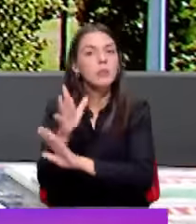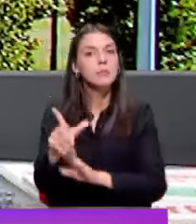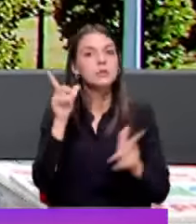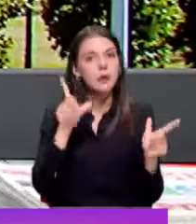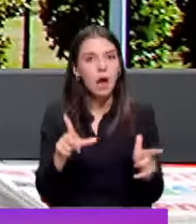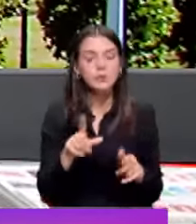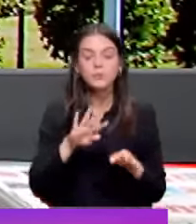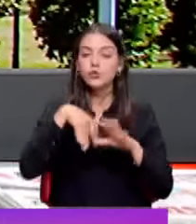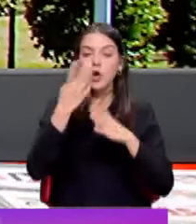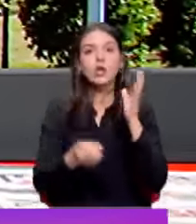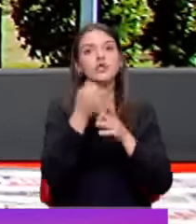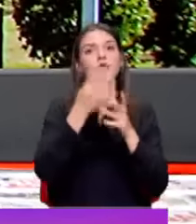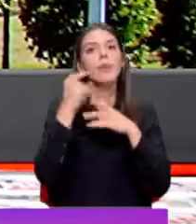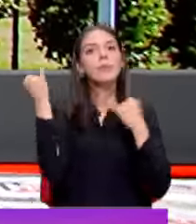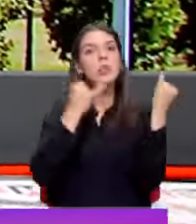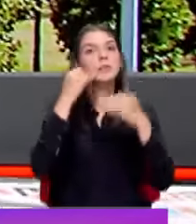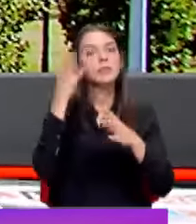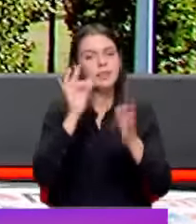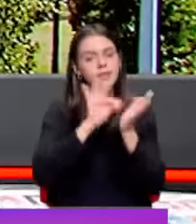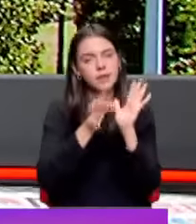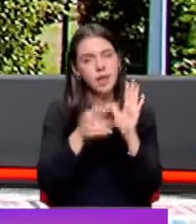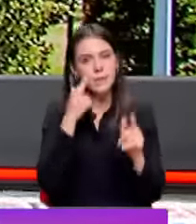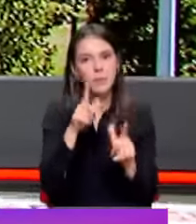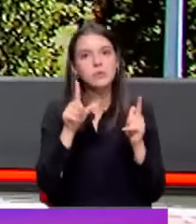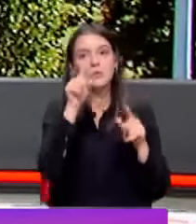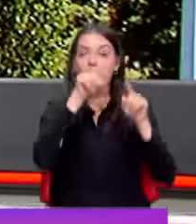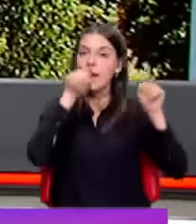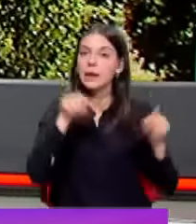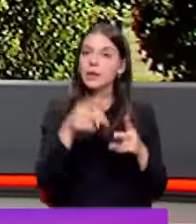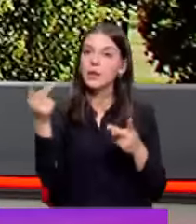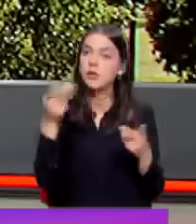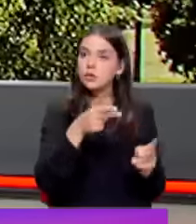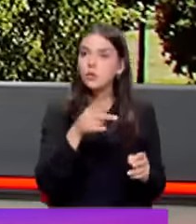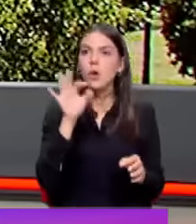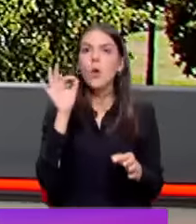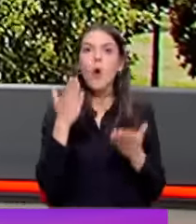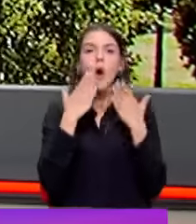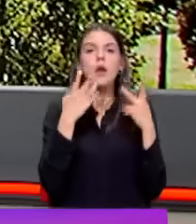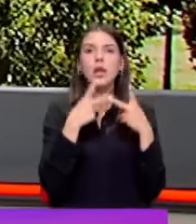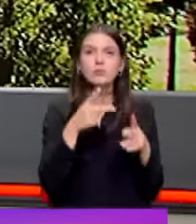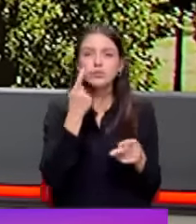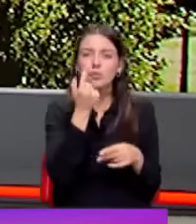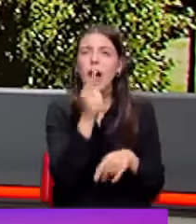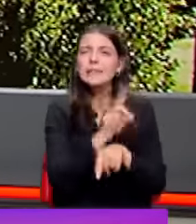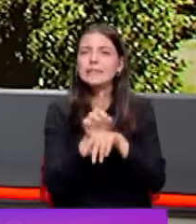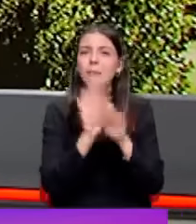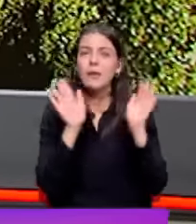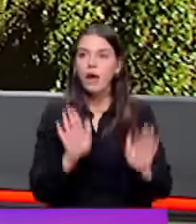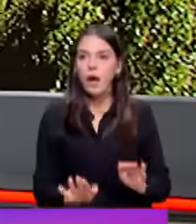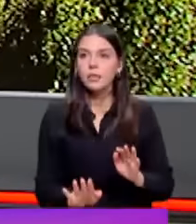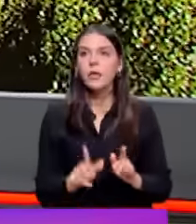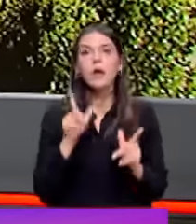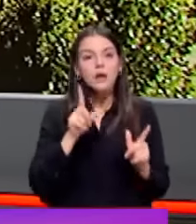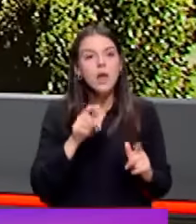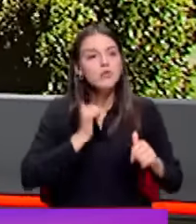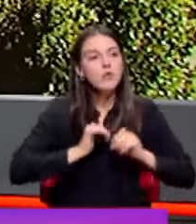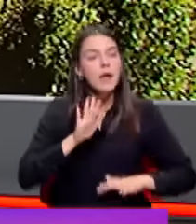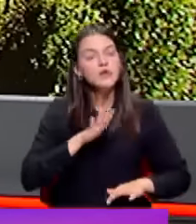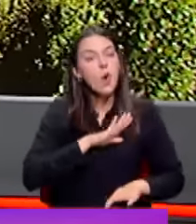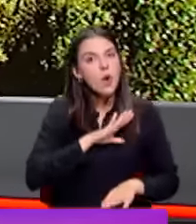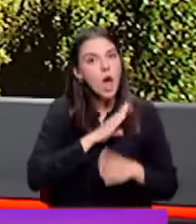Sonrasında çıkan tartışmalara detaylı bakmamız lazım. Bunları ekrana taşıyacağız. Okulların açılmasına çok az bir zaman kaldı. Gerek üniversite